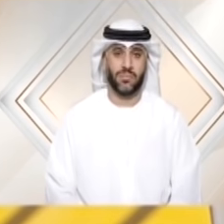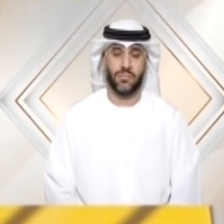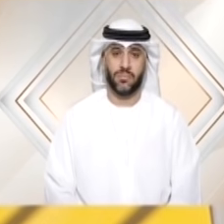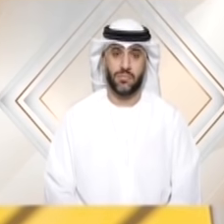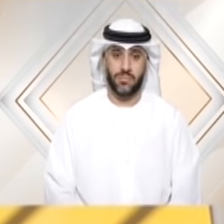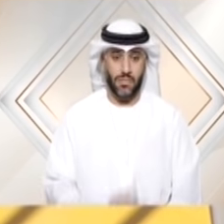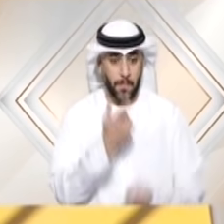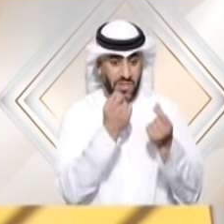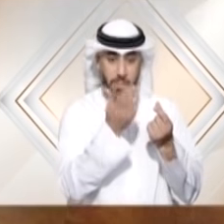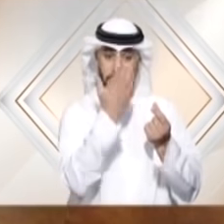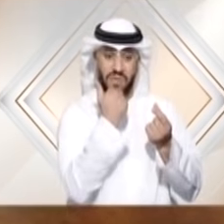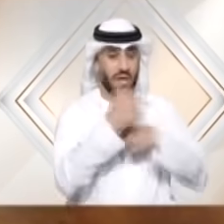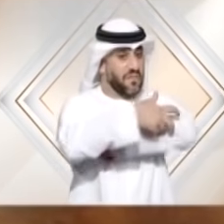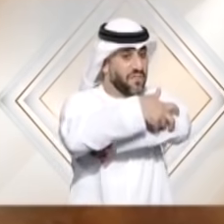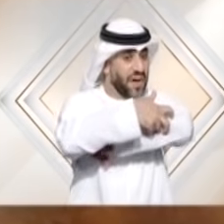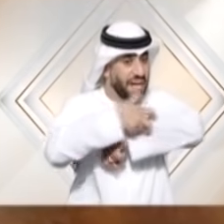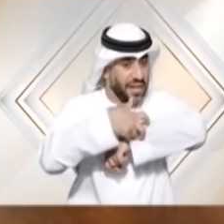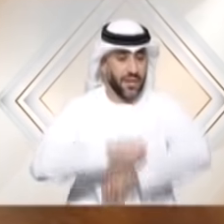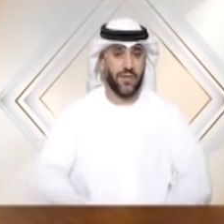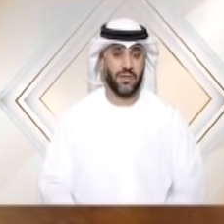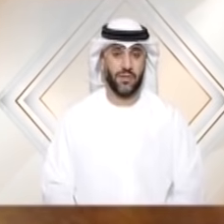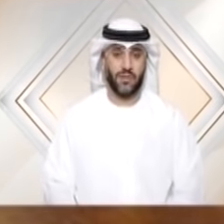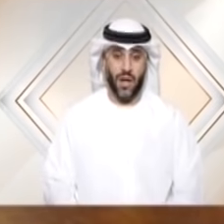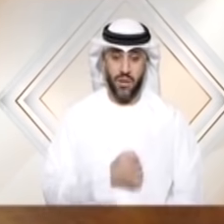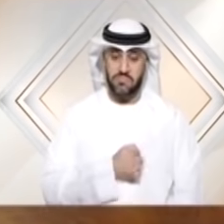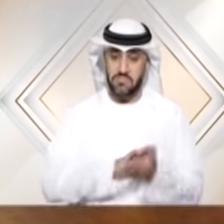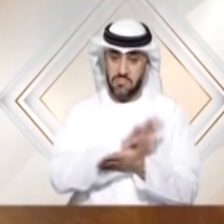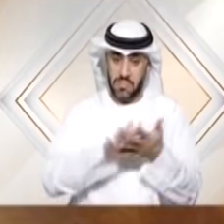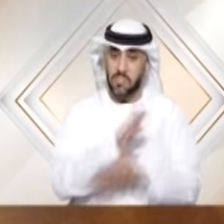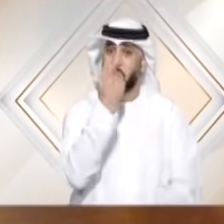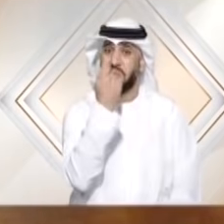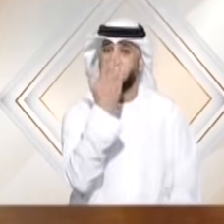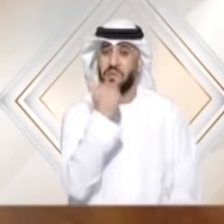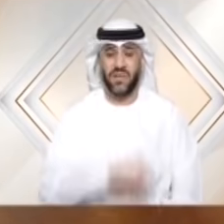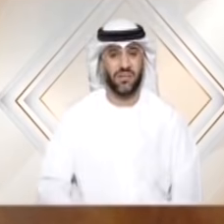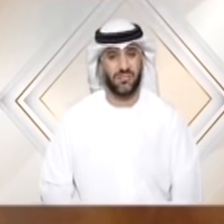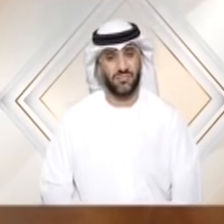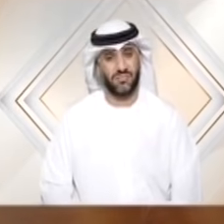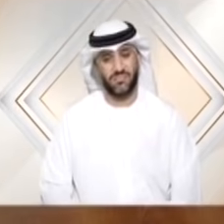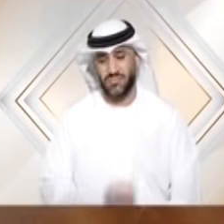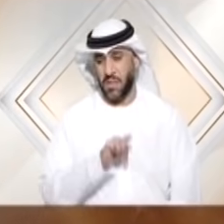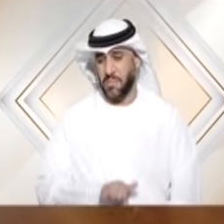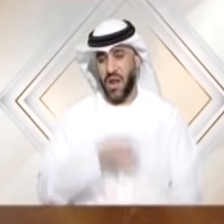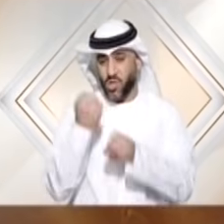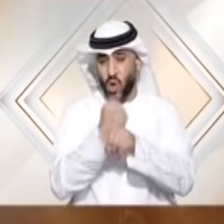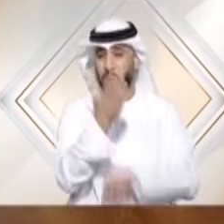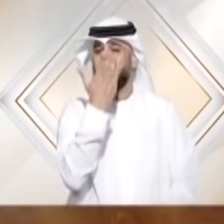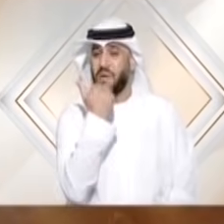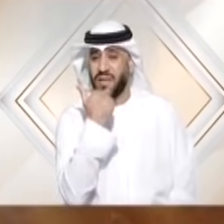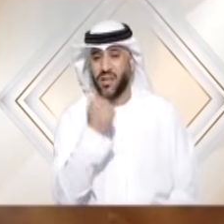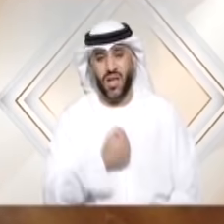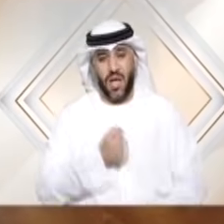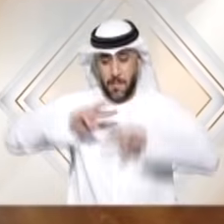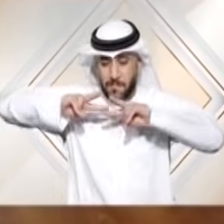عندك فجأة ما بيصير فجأة عندك دوام. طلبت فلوس التقاعد. إيه جيت لأمي كلمتها قلت لها ماما أنا الحين ما عندي دوام، شوي قاعدة